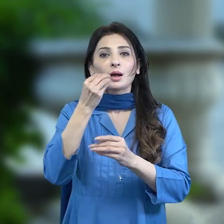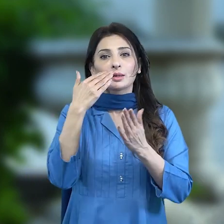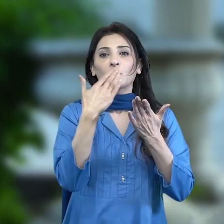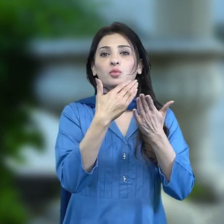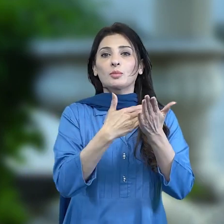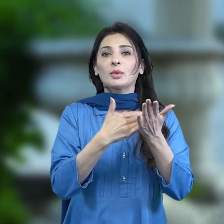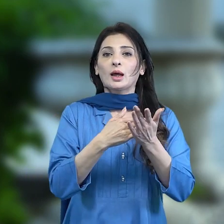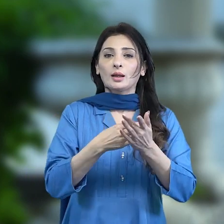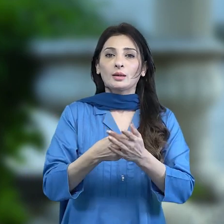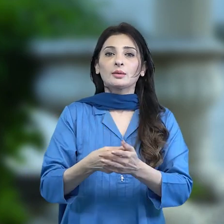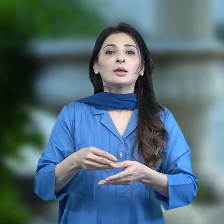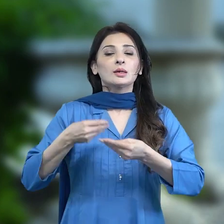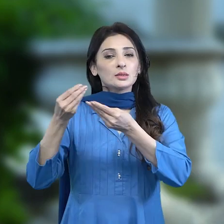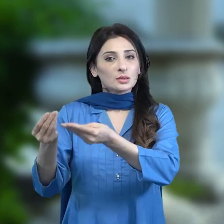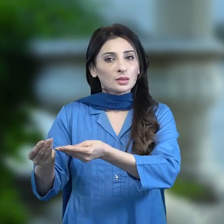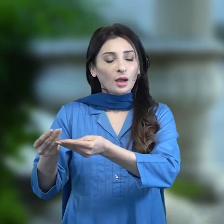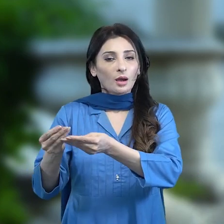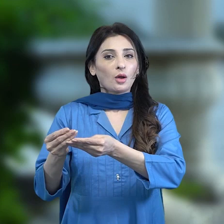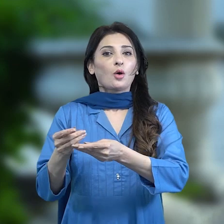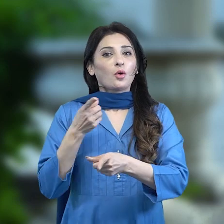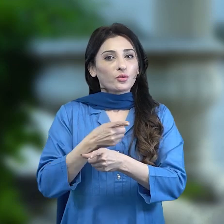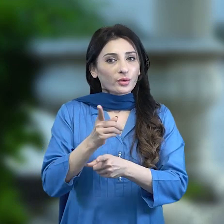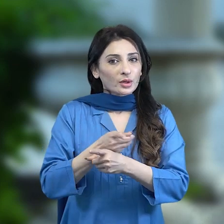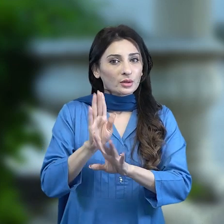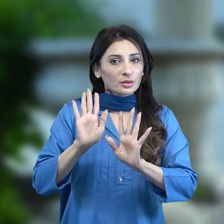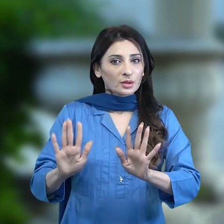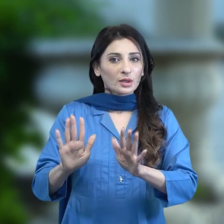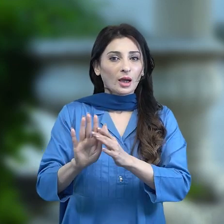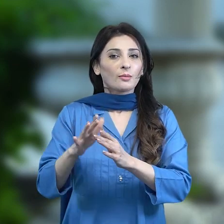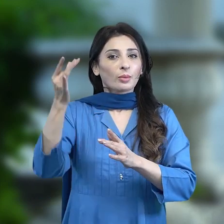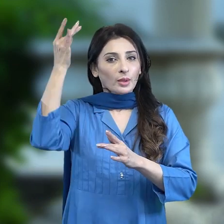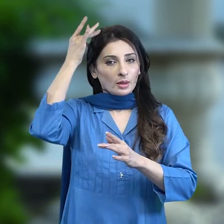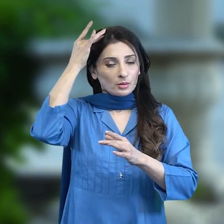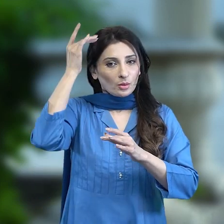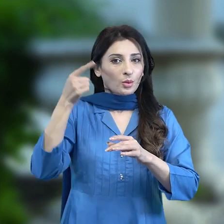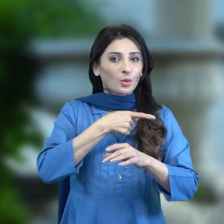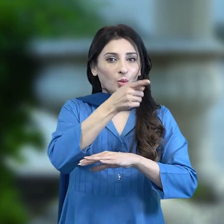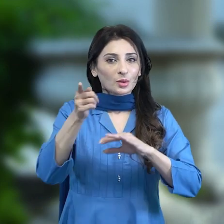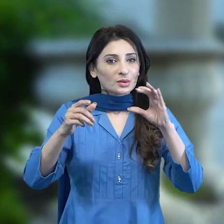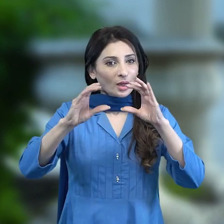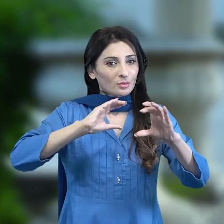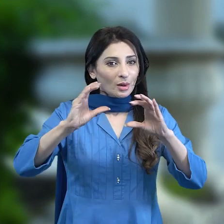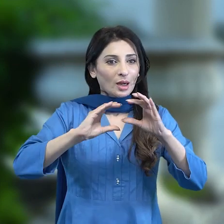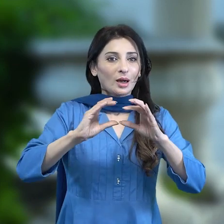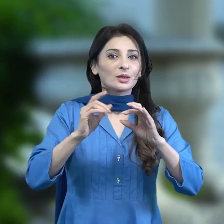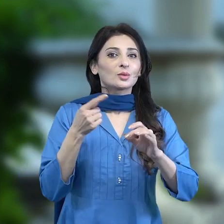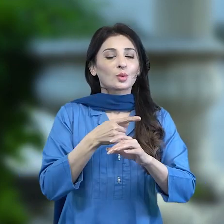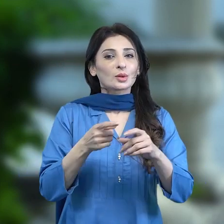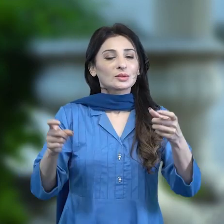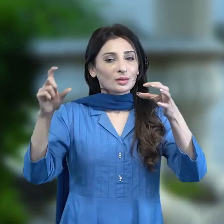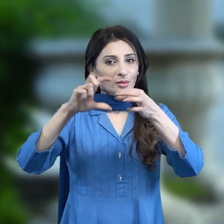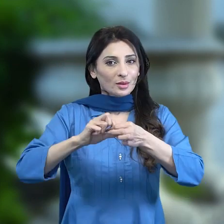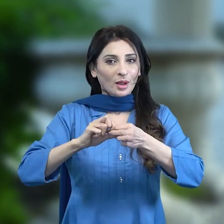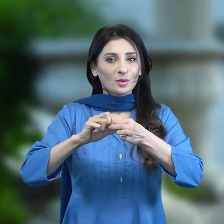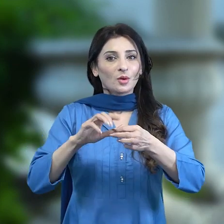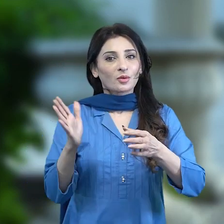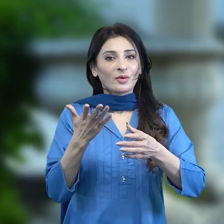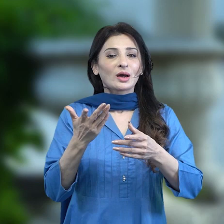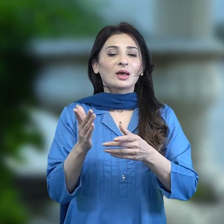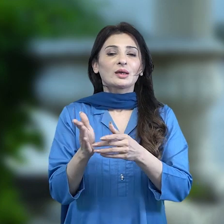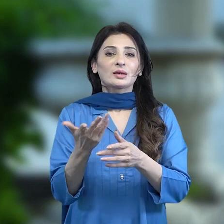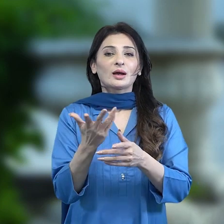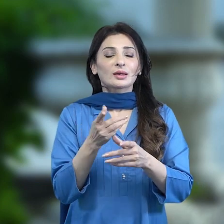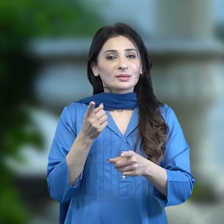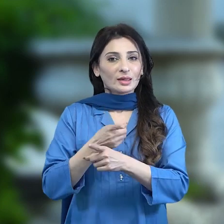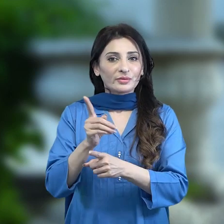नेचुरल डाइट और थ्रू आवर ट्रेनिंग और यही 5 फैक्टर्स फ़िज़िकल, फ़िज़ियोलॉजिकल, साइकोलॉजिकल और सोशल, यही 5 फैक्टर्स उस पे अप्लाई किए और